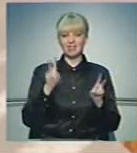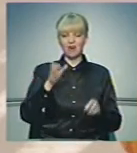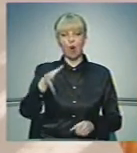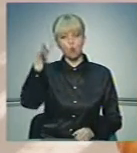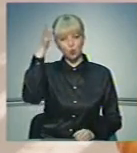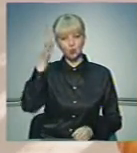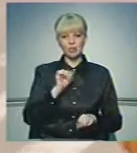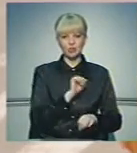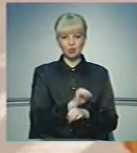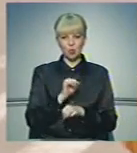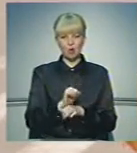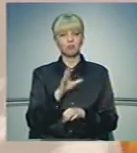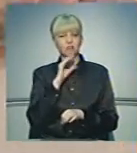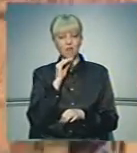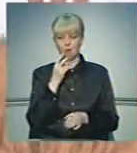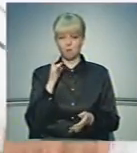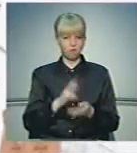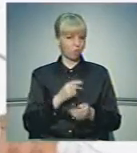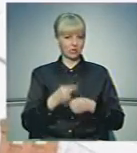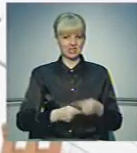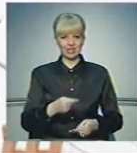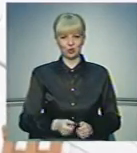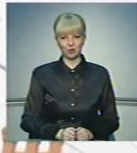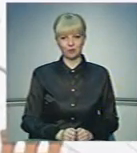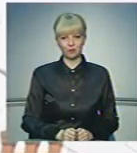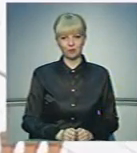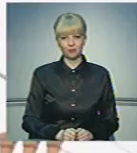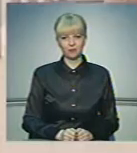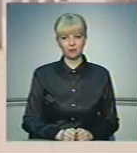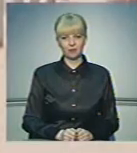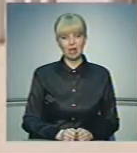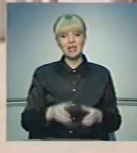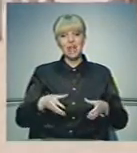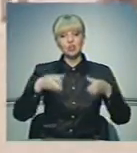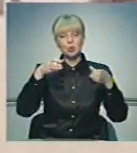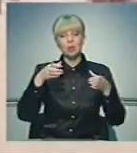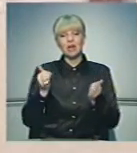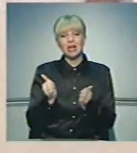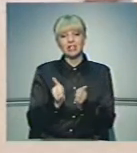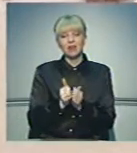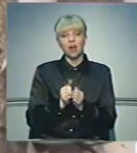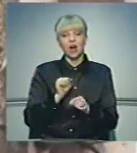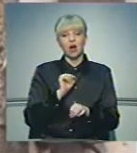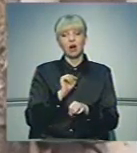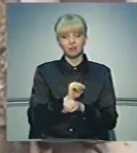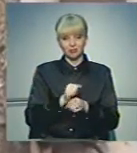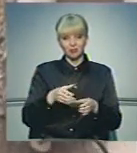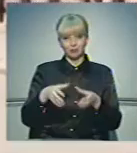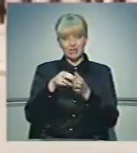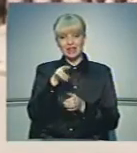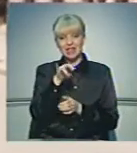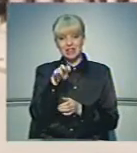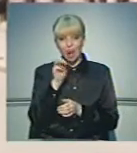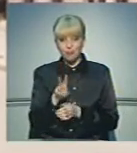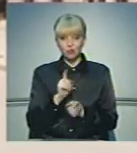розумні зупинки. Мовлять постійно. Там високо на стовпі неподалік знаку автобусної зупинки прикріплений динамік.